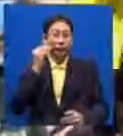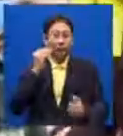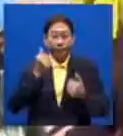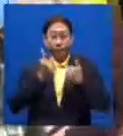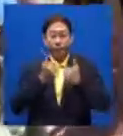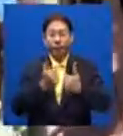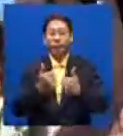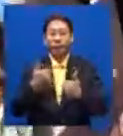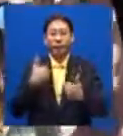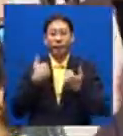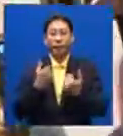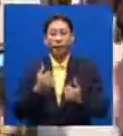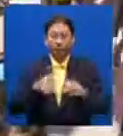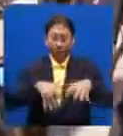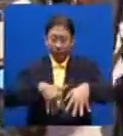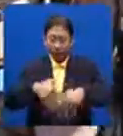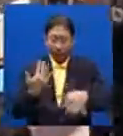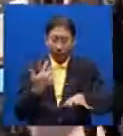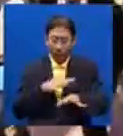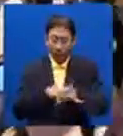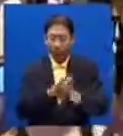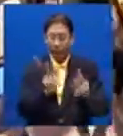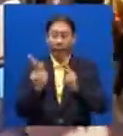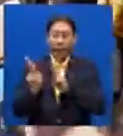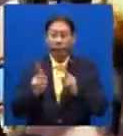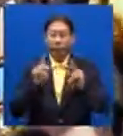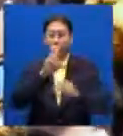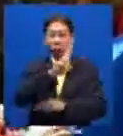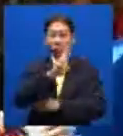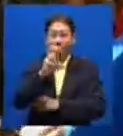วัดสาธุการามโดยมีประชาชนเข้าร่วมกิจกรรมกว่า 200คน